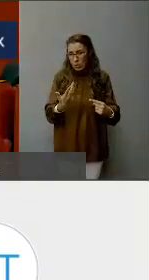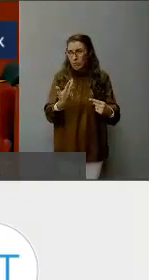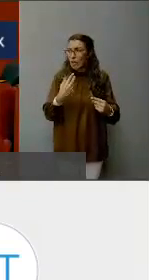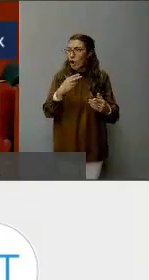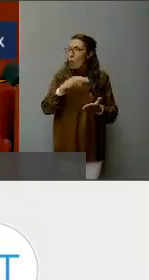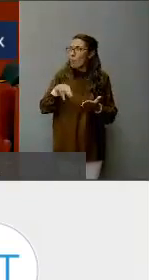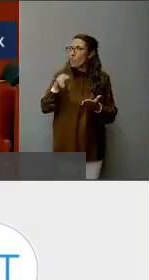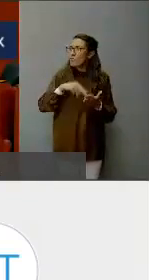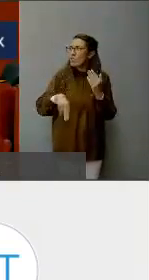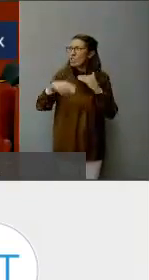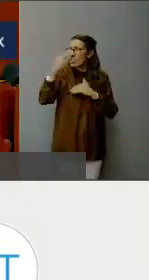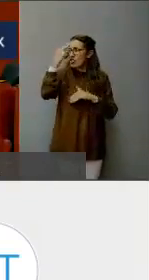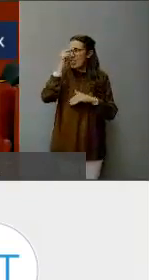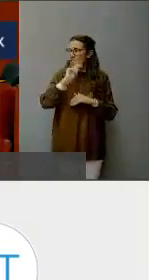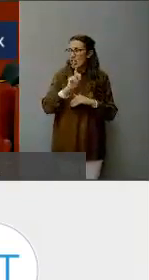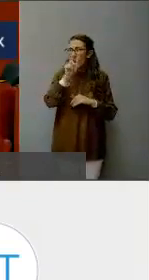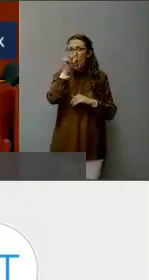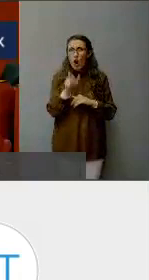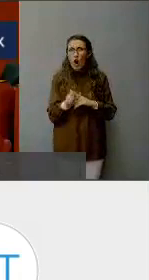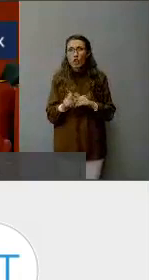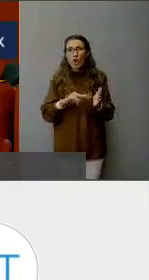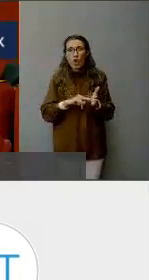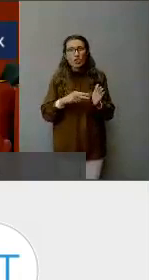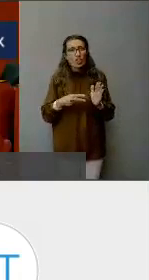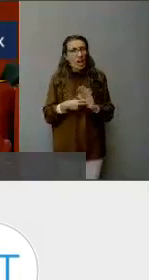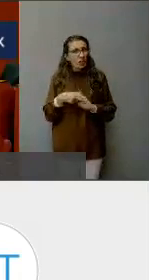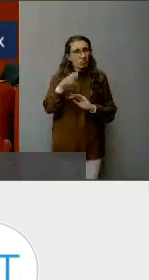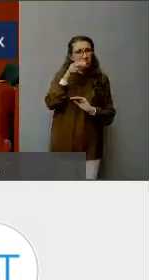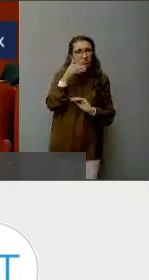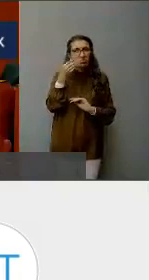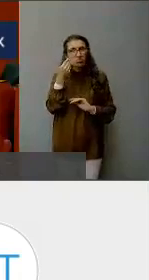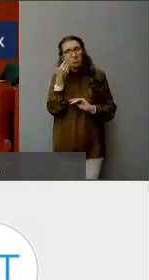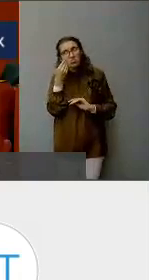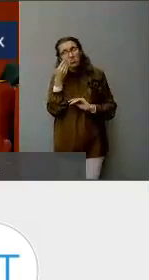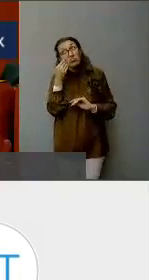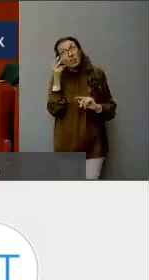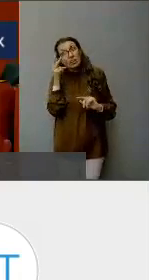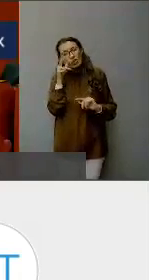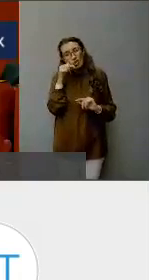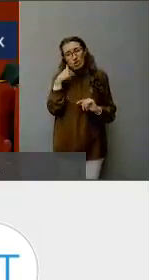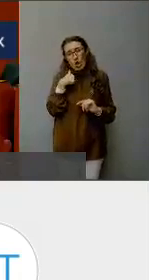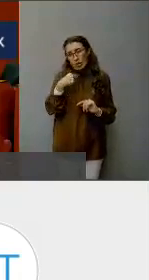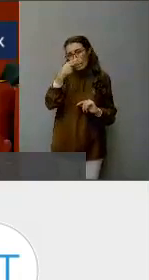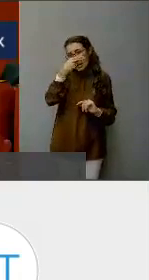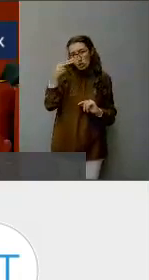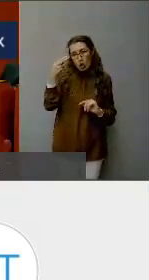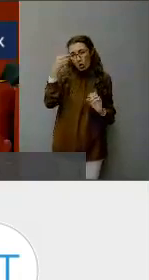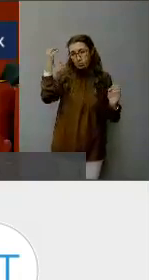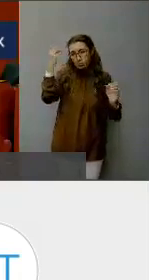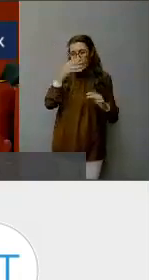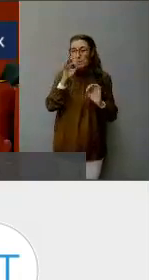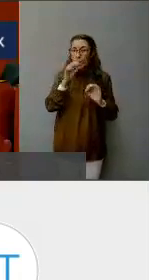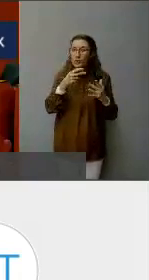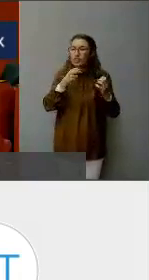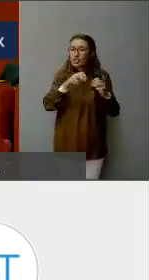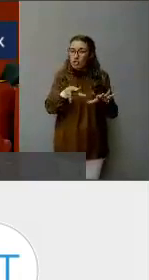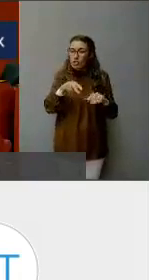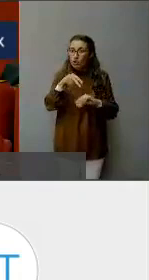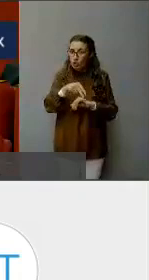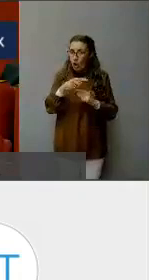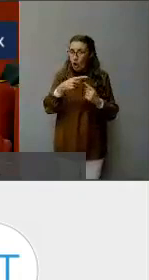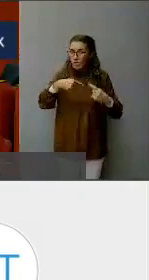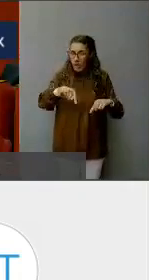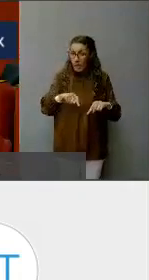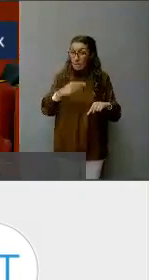il tecnico la tecnica dico la verità era era una donna durante la commissione del 18 novembre hanno affermato che questo studio